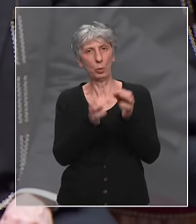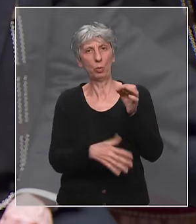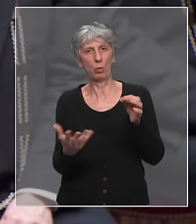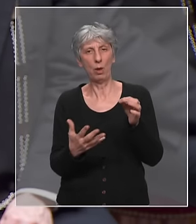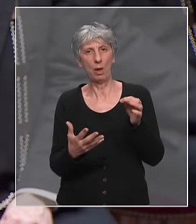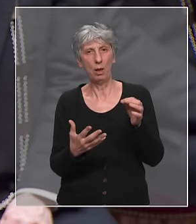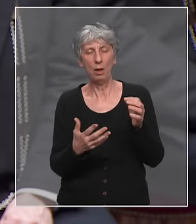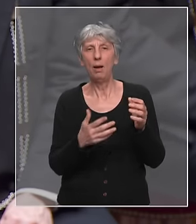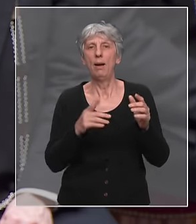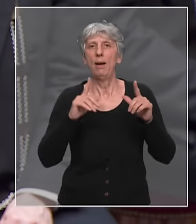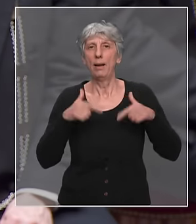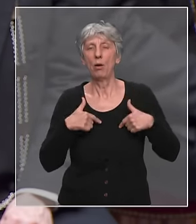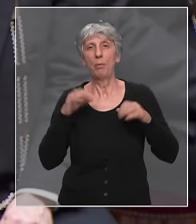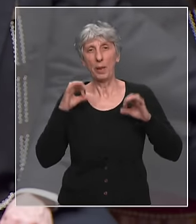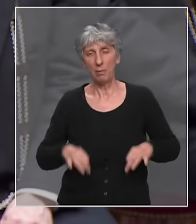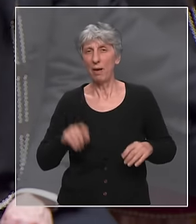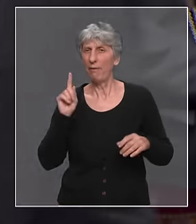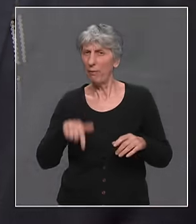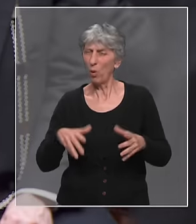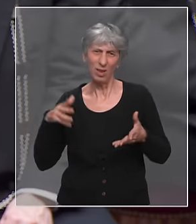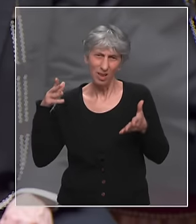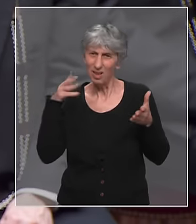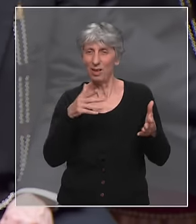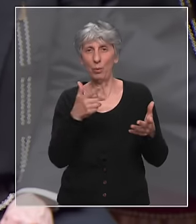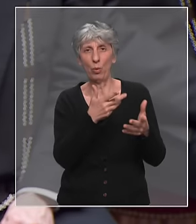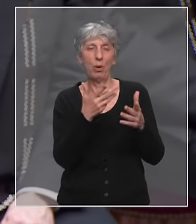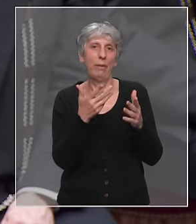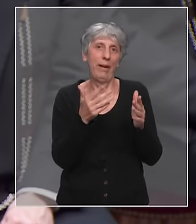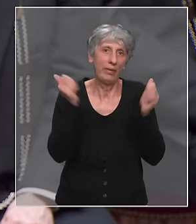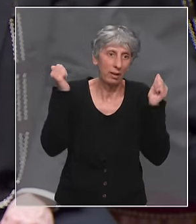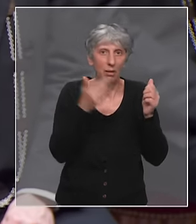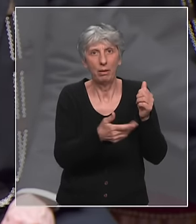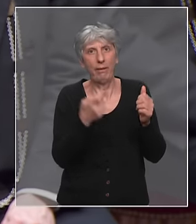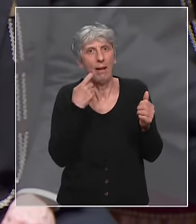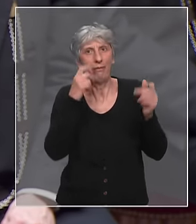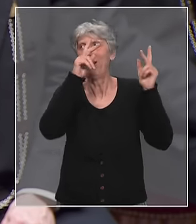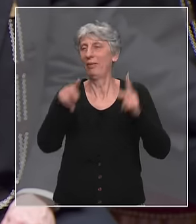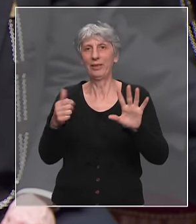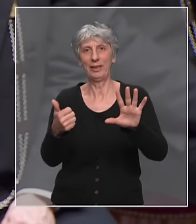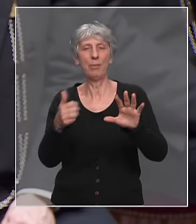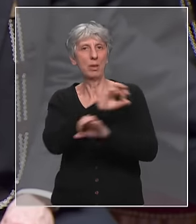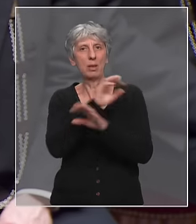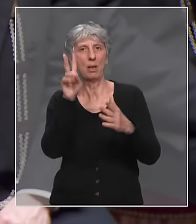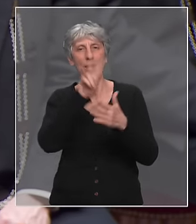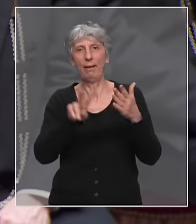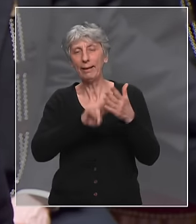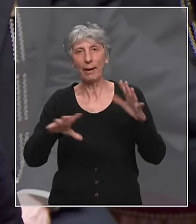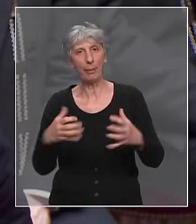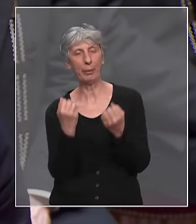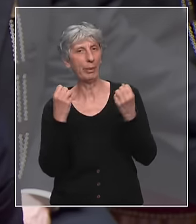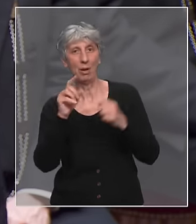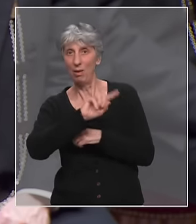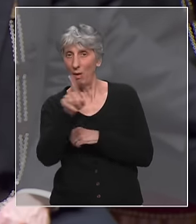paquet sur l'école primaire pour qu'il y ait, évidemment, beaucoup moins, si ce n'est plus, d'élèves qui arrivent en sixième sans savoir maîtriser pleinement